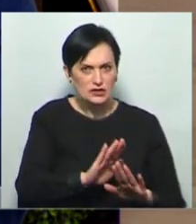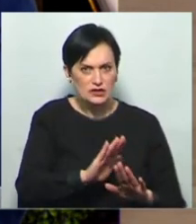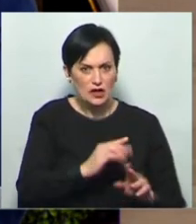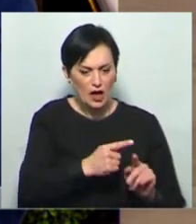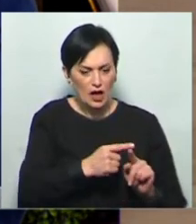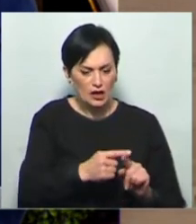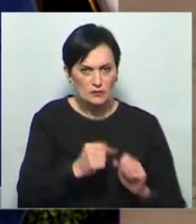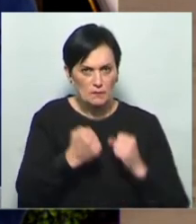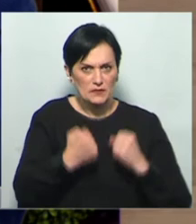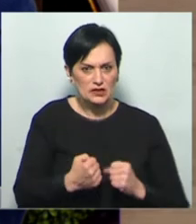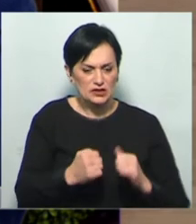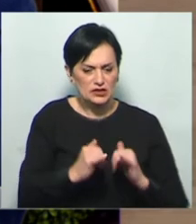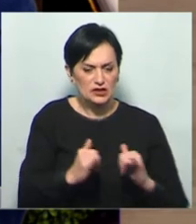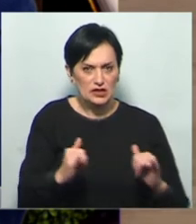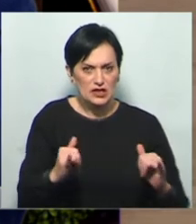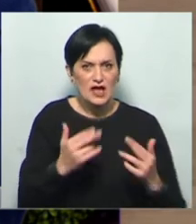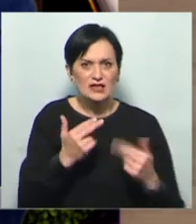ჩამოყალიბება,